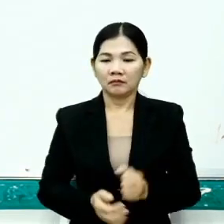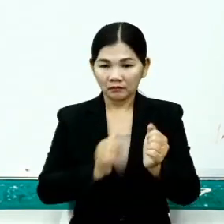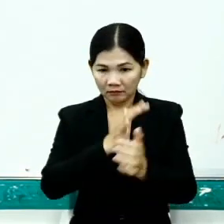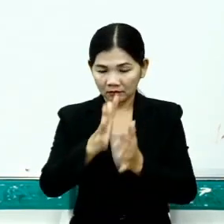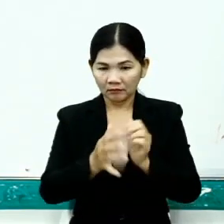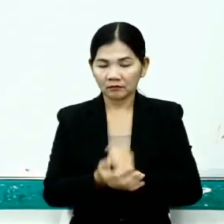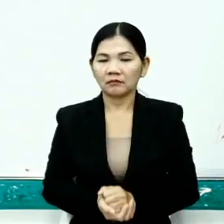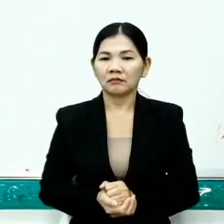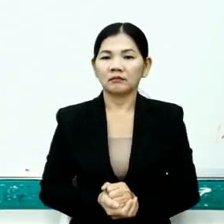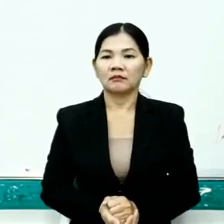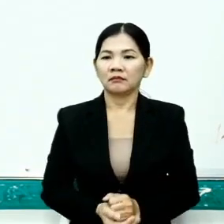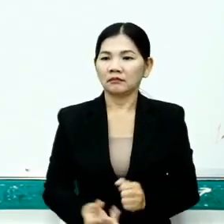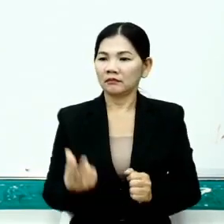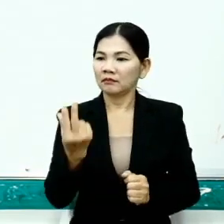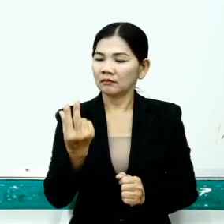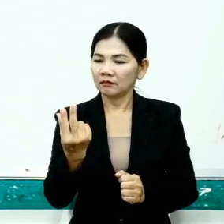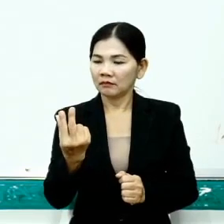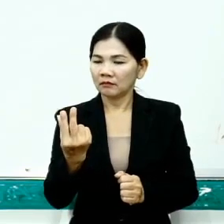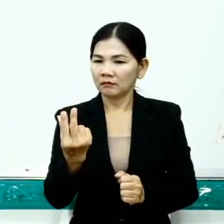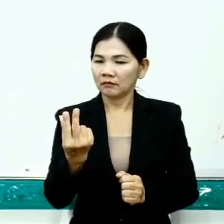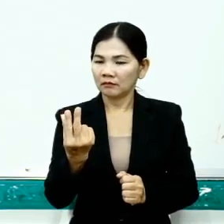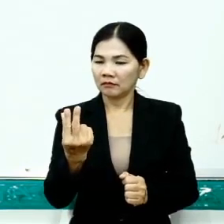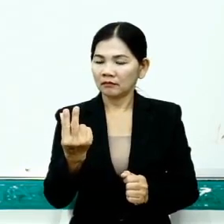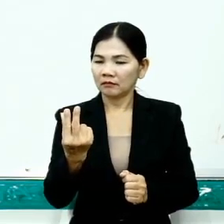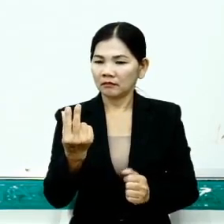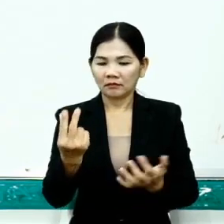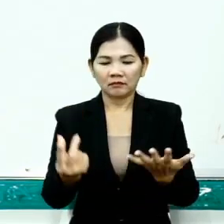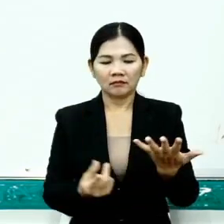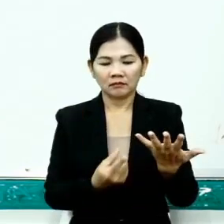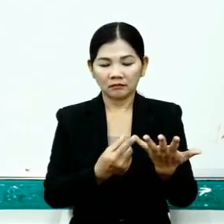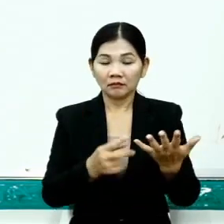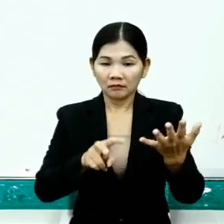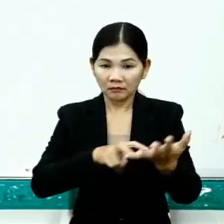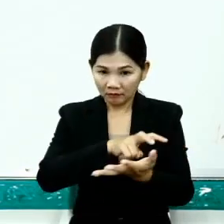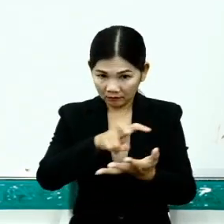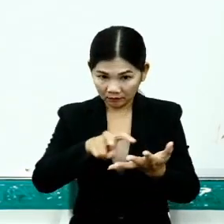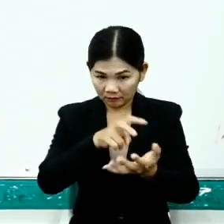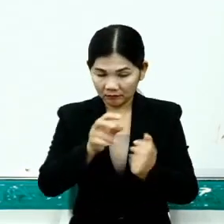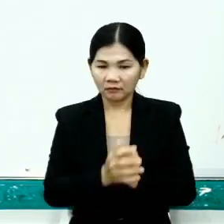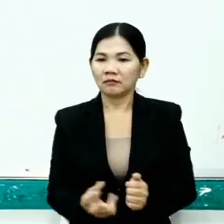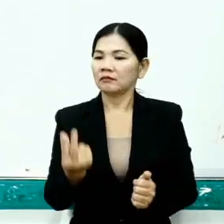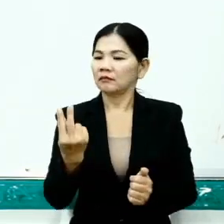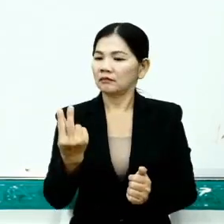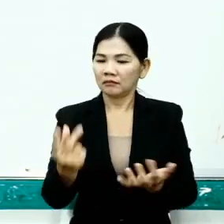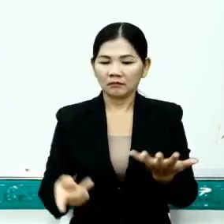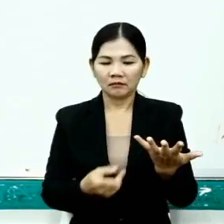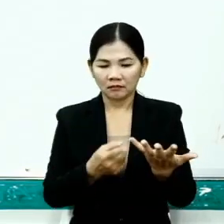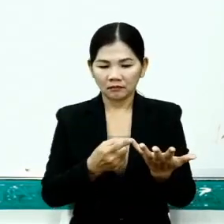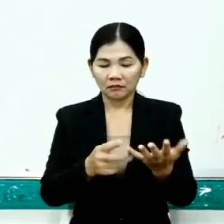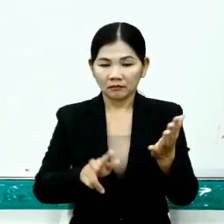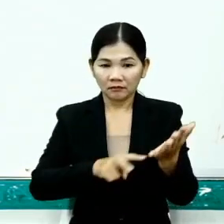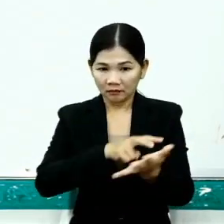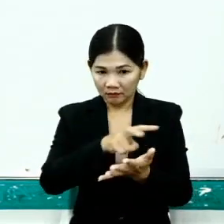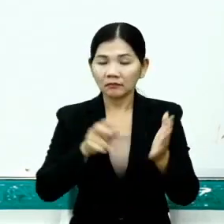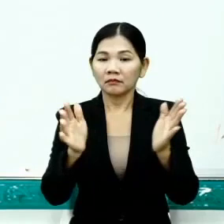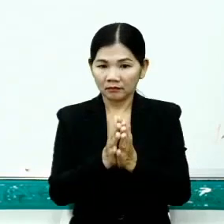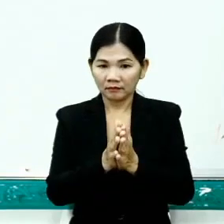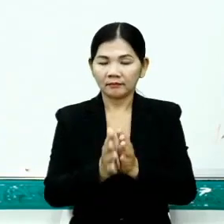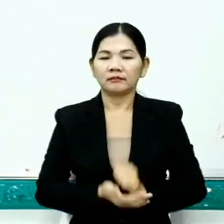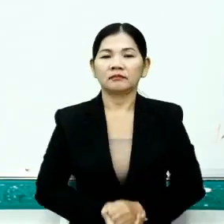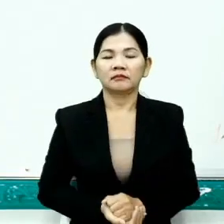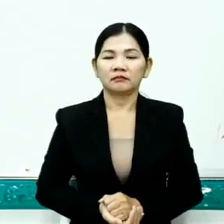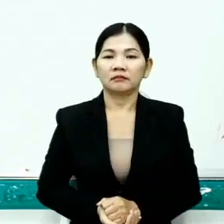Trìm. Thó. Ái. Thải. Thó. Ái.